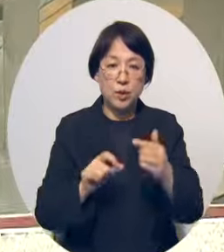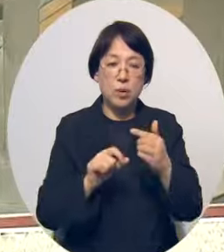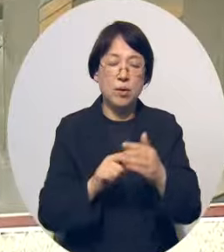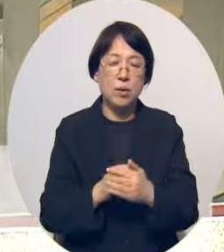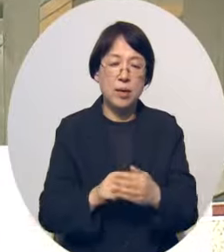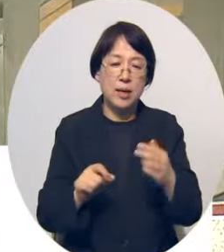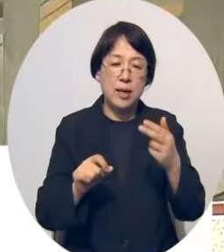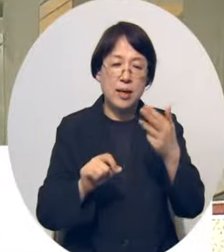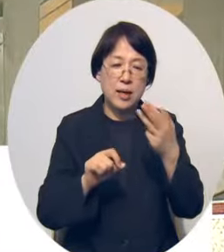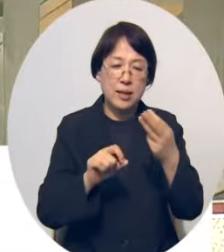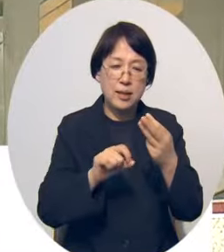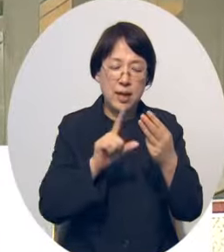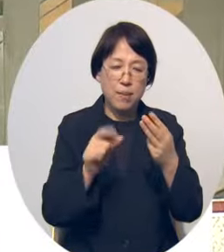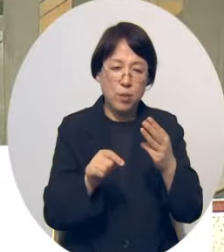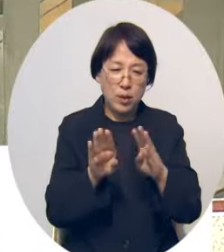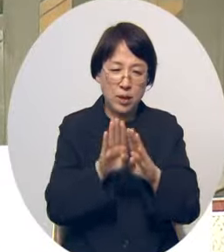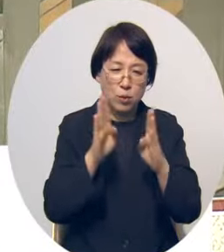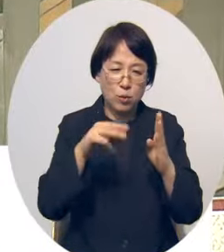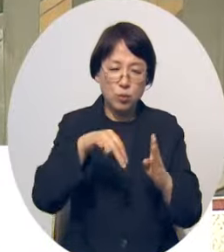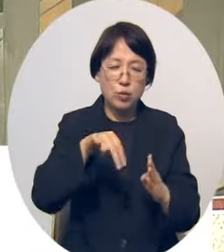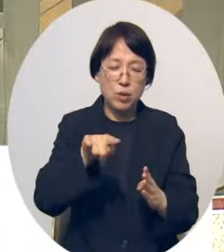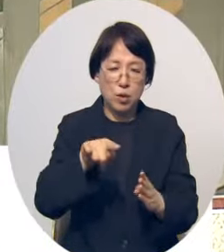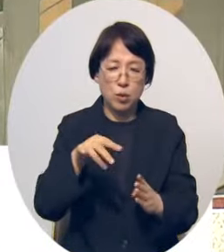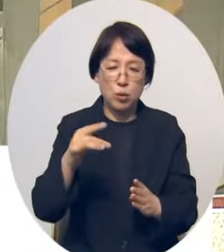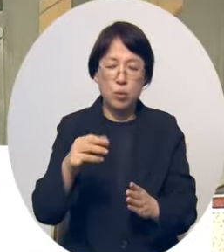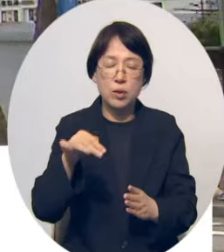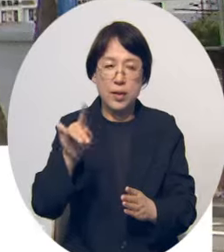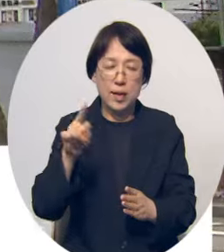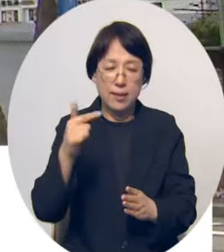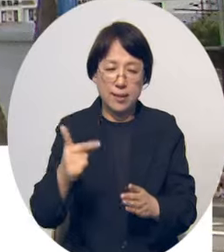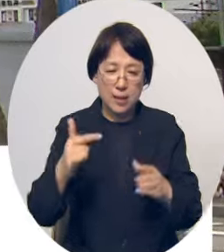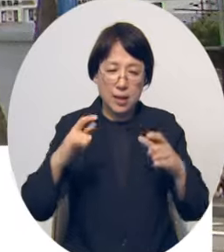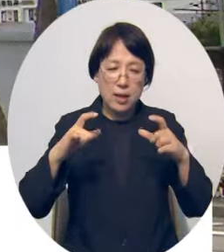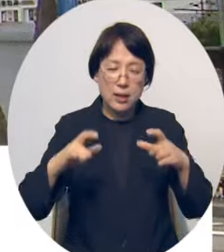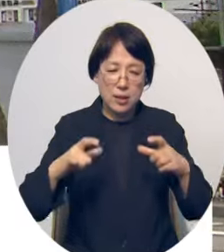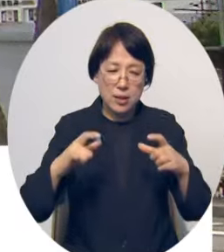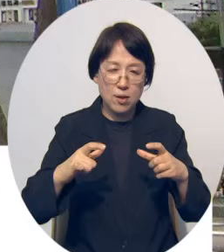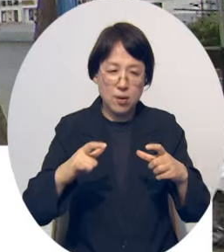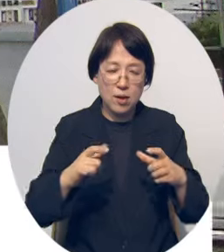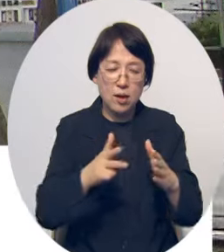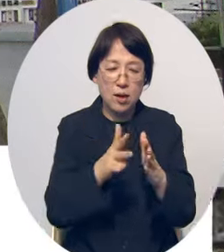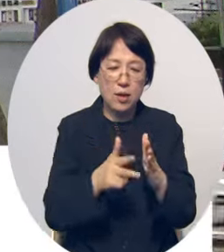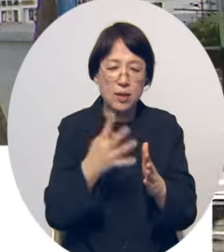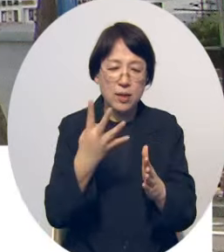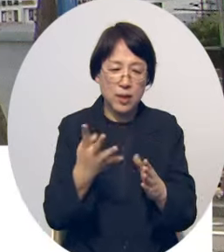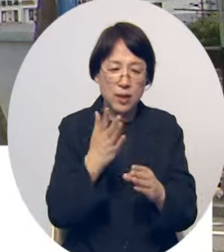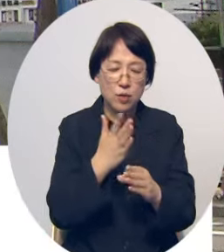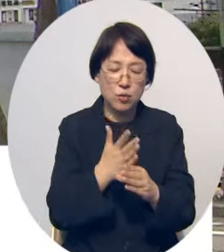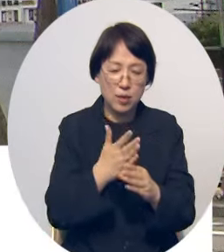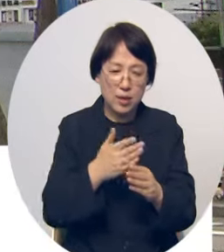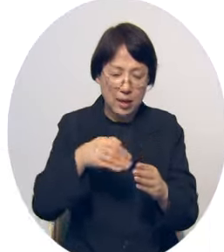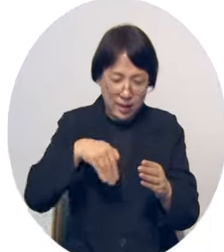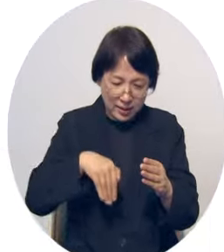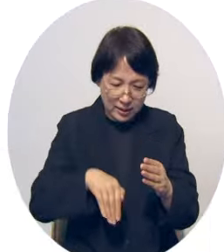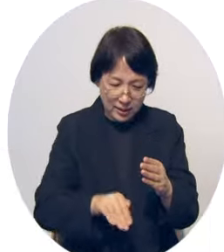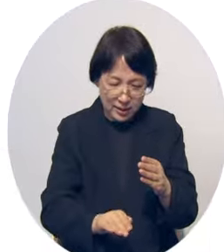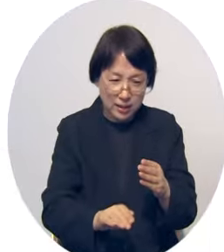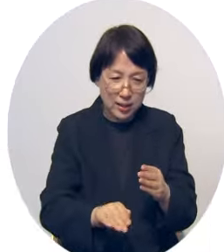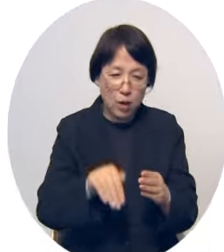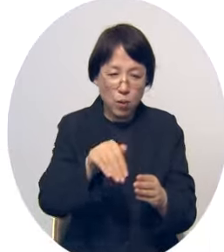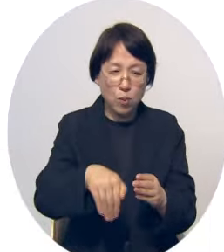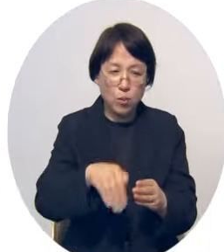먼저 개통한 GTX-A 수서 동탄 구간의 4개 역 중 지하 안반 공사로 지연을 겪은 구성역이